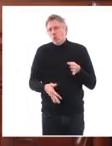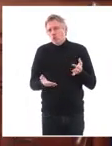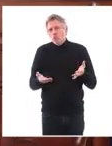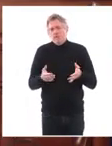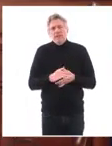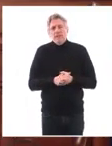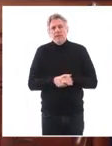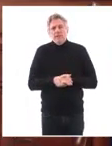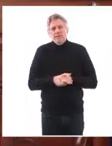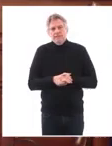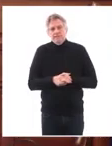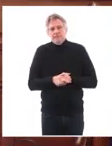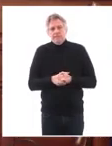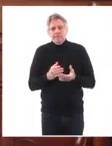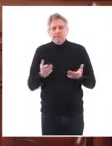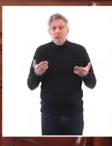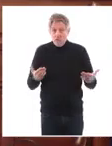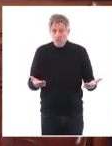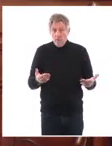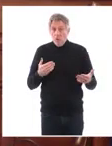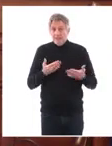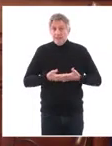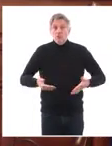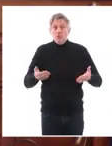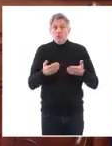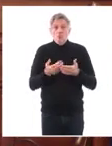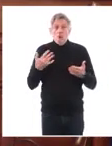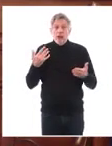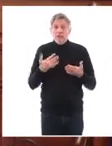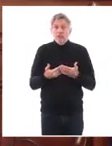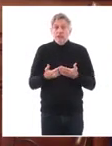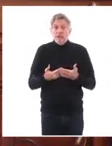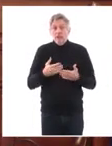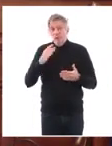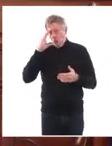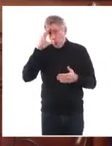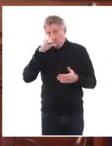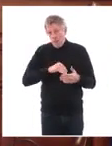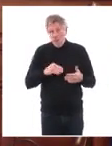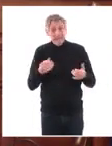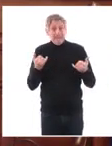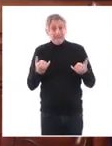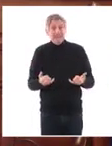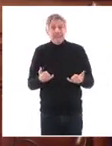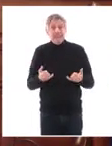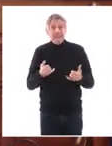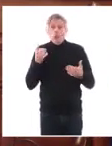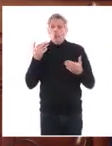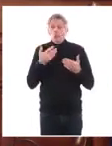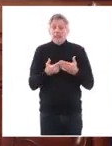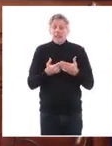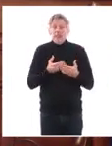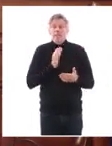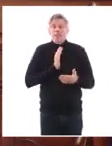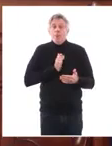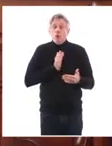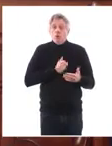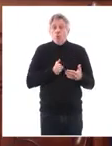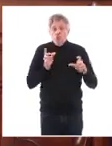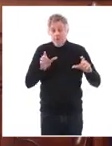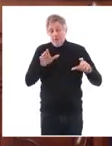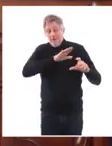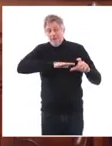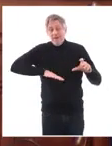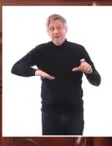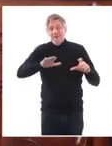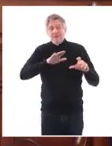que dans les temps actuels, on a quand même, il ne faut pas oublier ici dans notre contexte bordelot-bordelais, tout